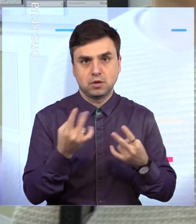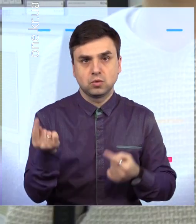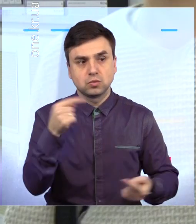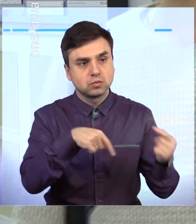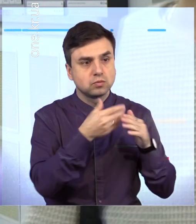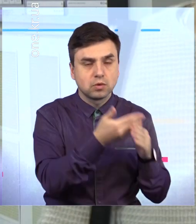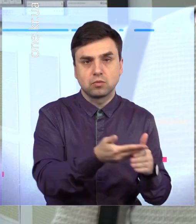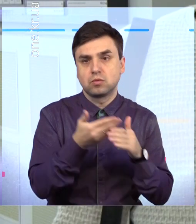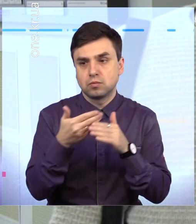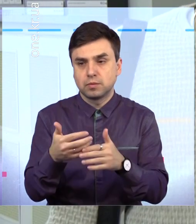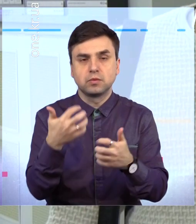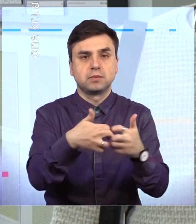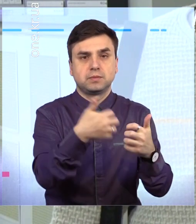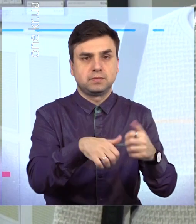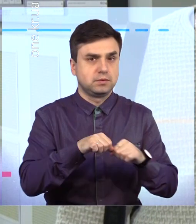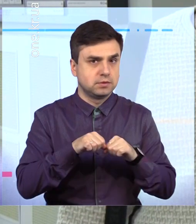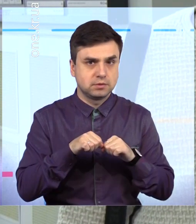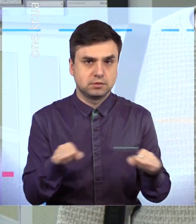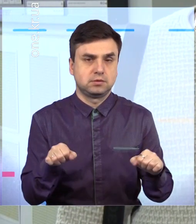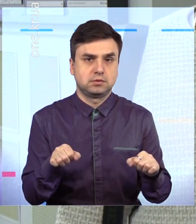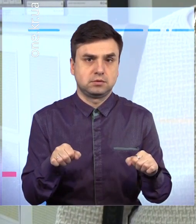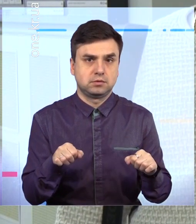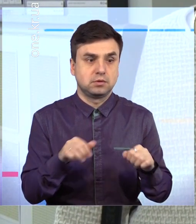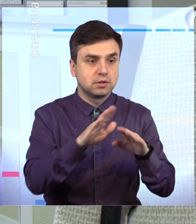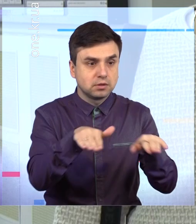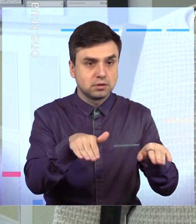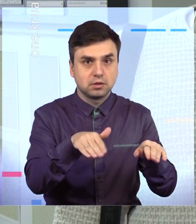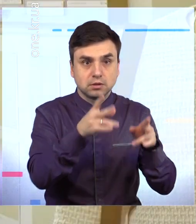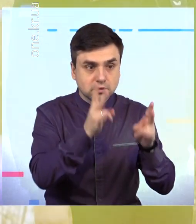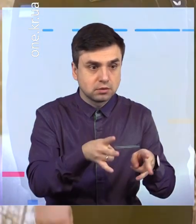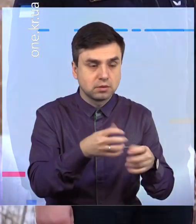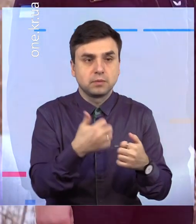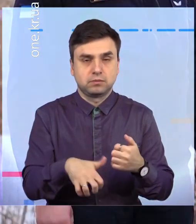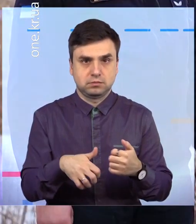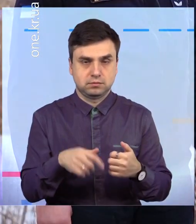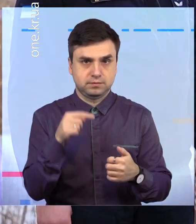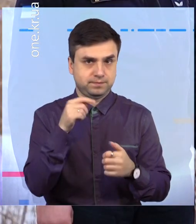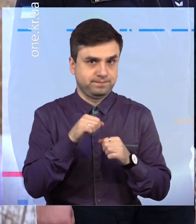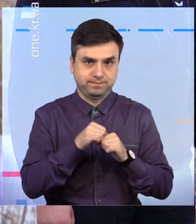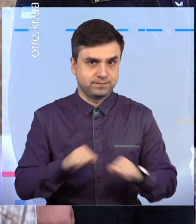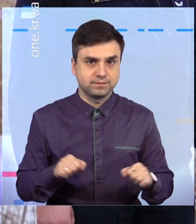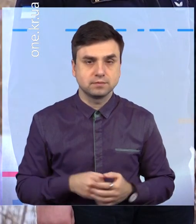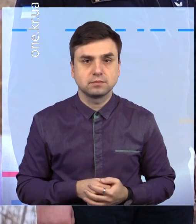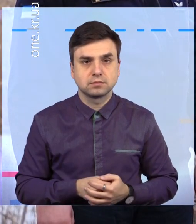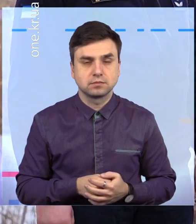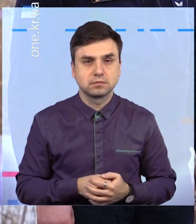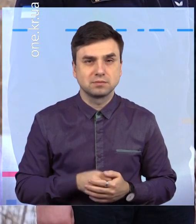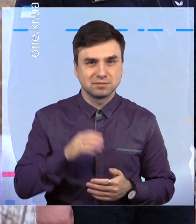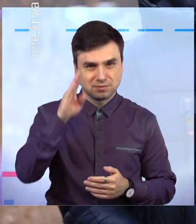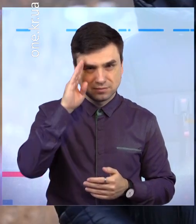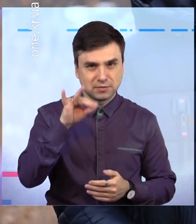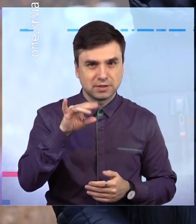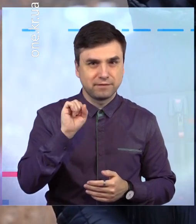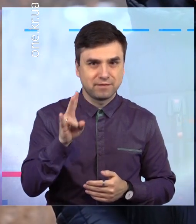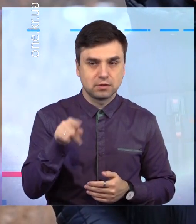должны проходить мимо чьей-то беды, особенно когда в помощи нуждаются дети. Такі люди, як Іван, є справжнім скарбом Кривого